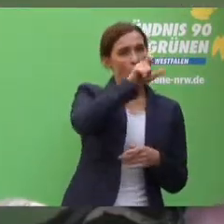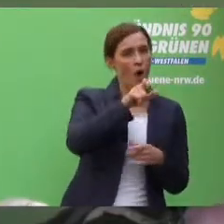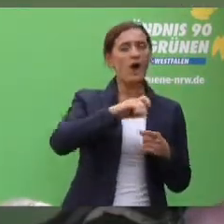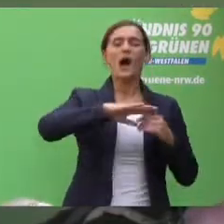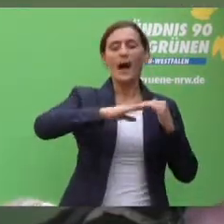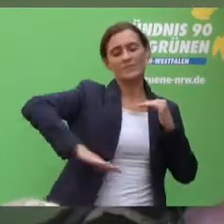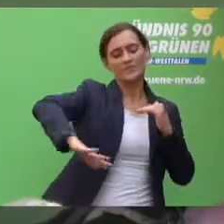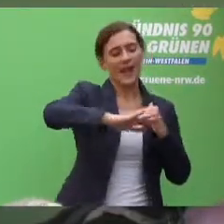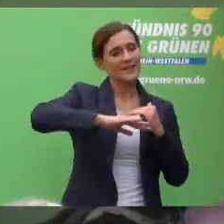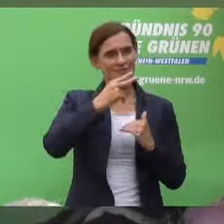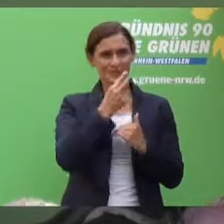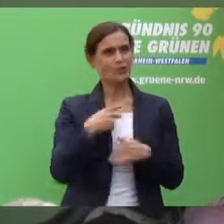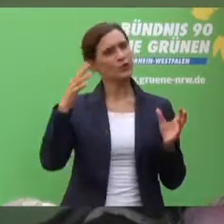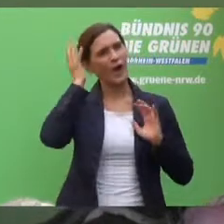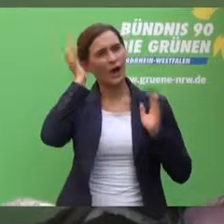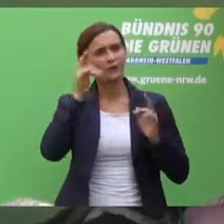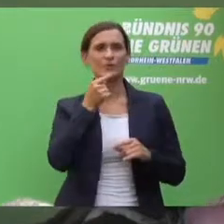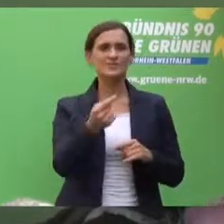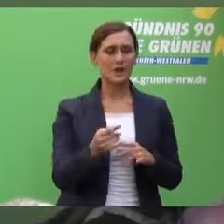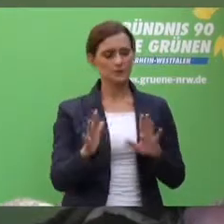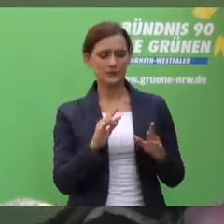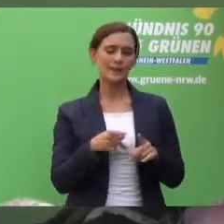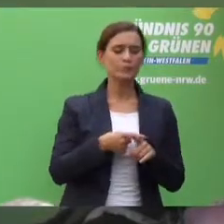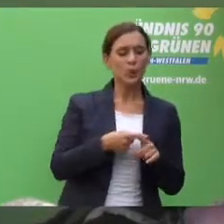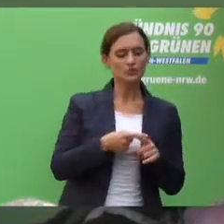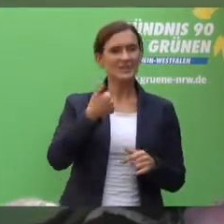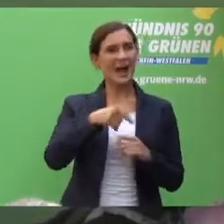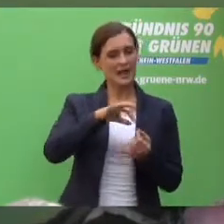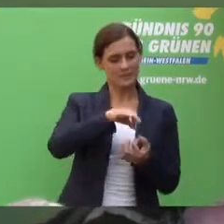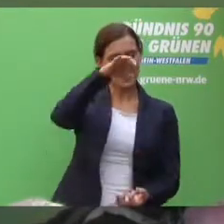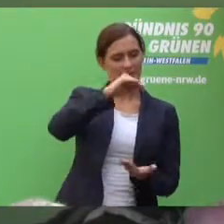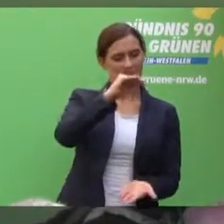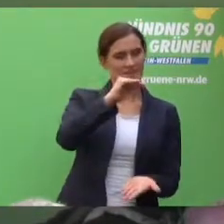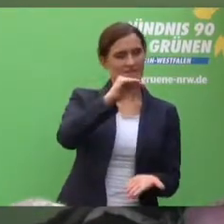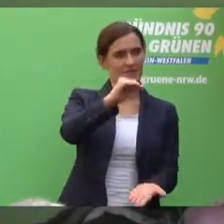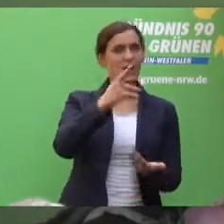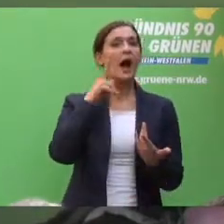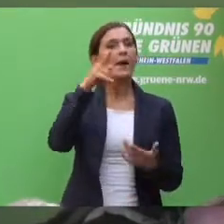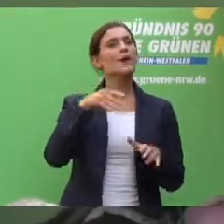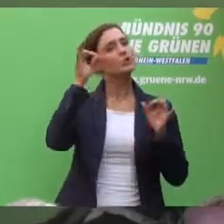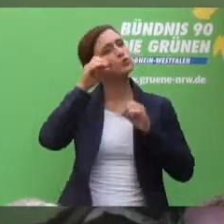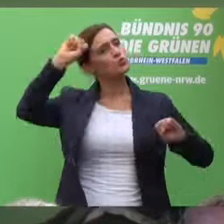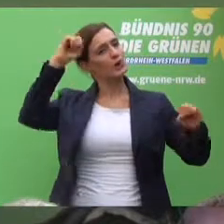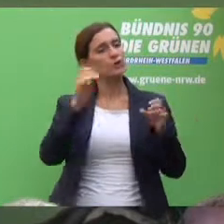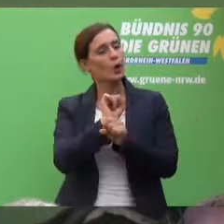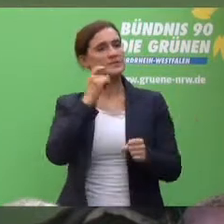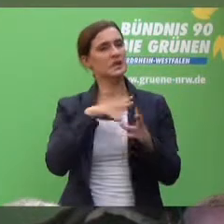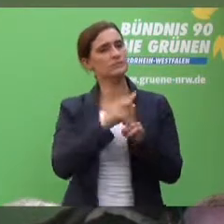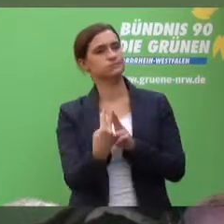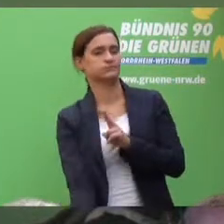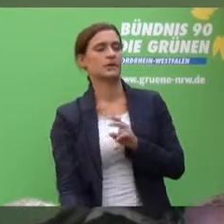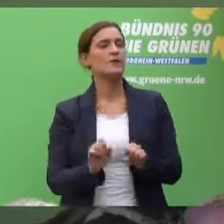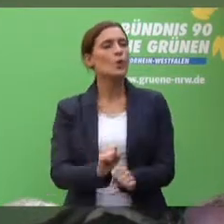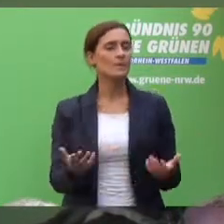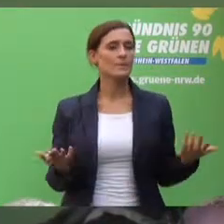rauf und sagt, im Durchschnitt ist der Teich 1 Meter tief. Gott verdammt mich, warum ist die Kuh trotzdem ersoffen? Weil es nämlich